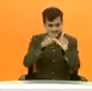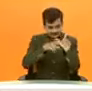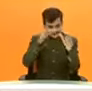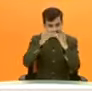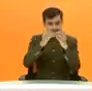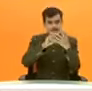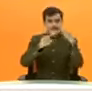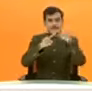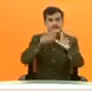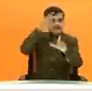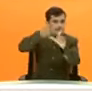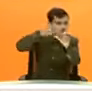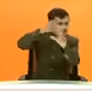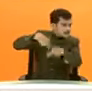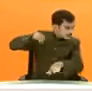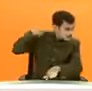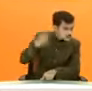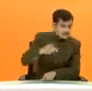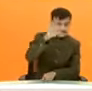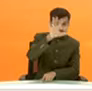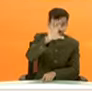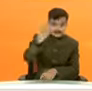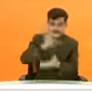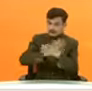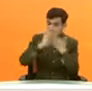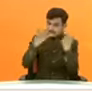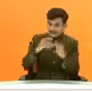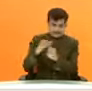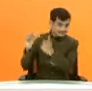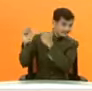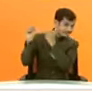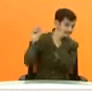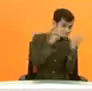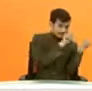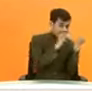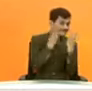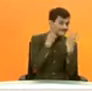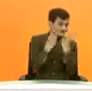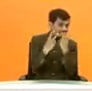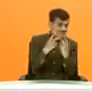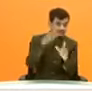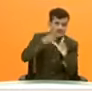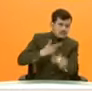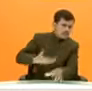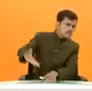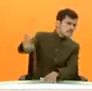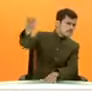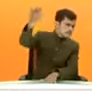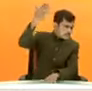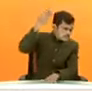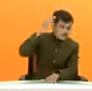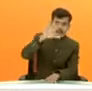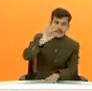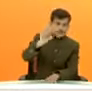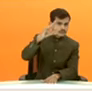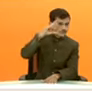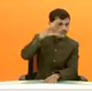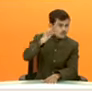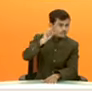वर्ष पूरे हुए हैं। आज जब हम पीछे मुड़कर देखते हैं, 50 वर्षों की इस यात्रा को याद करते